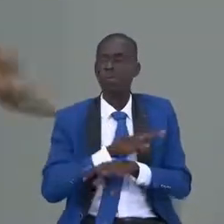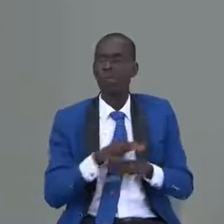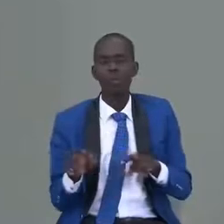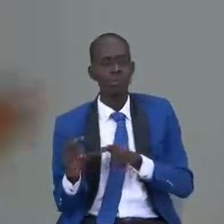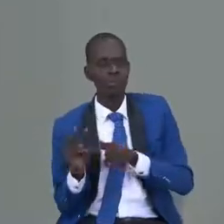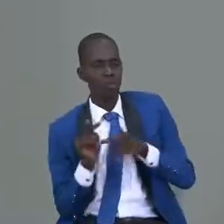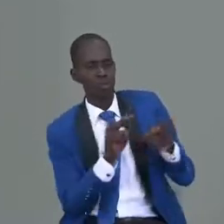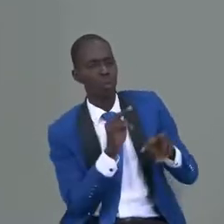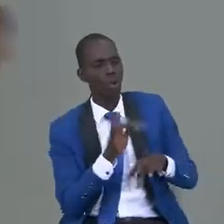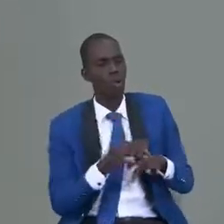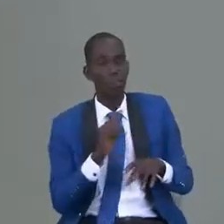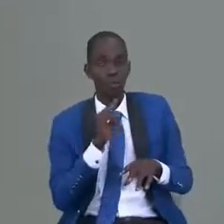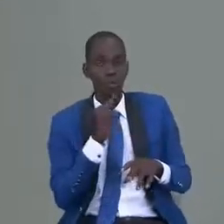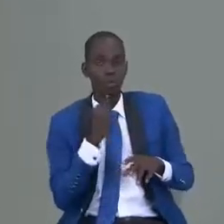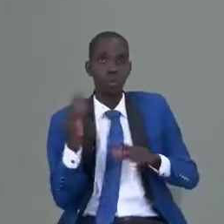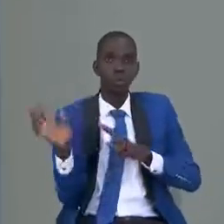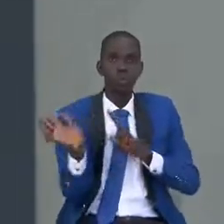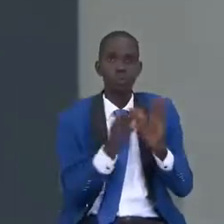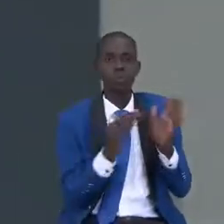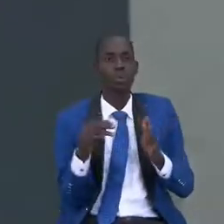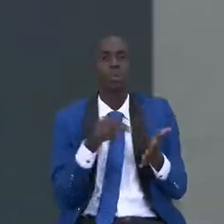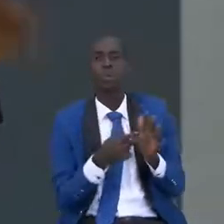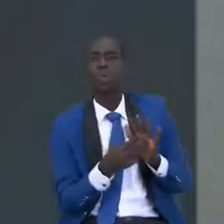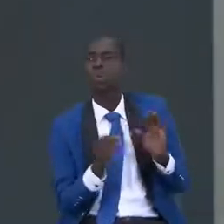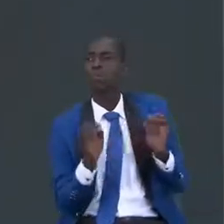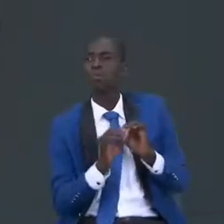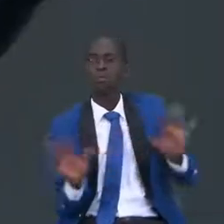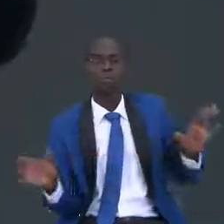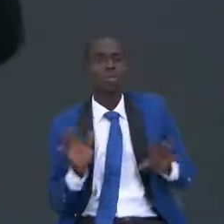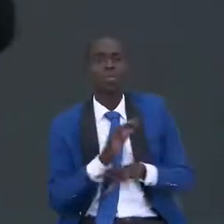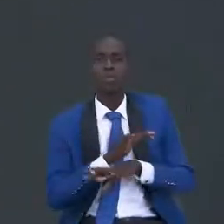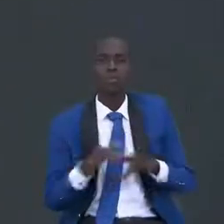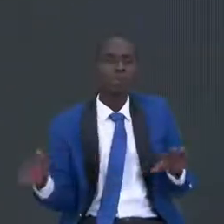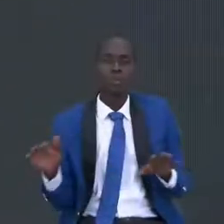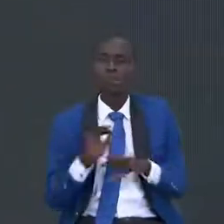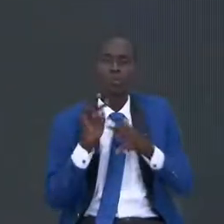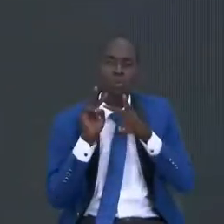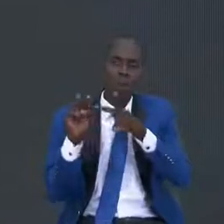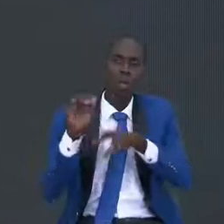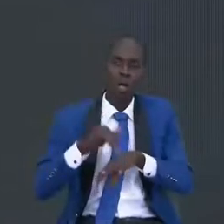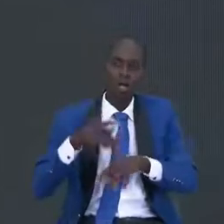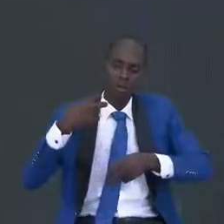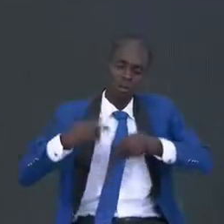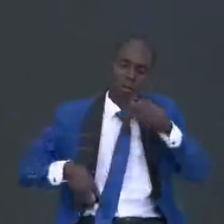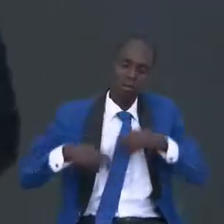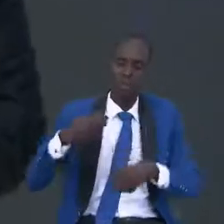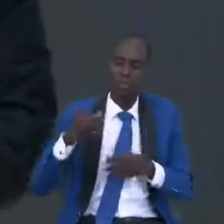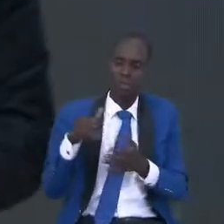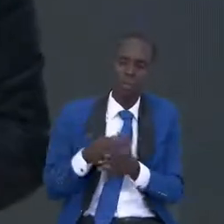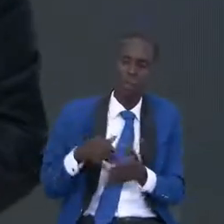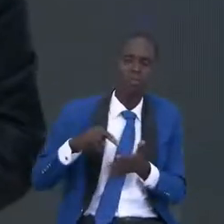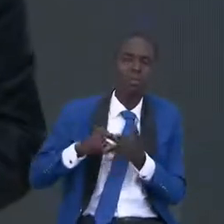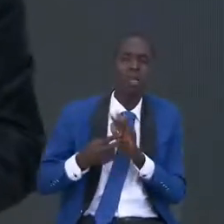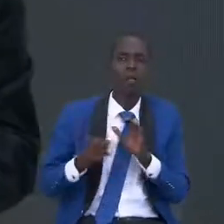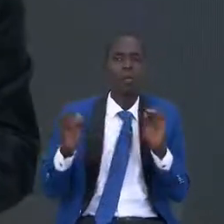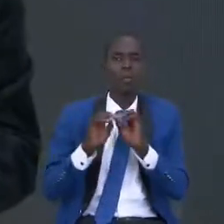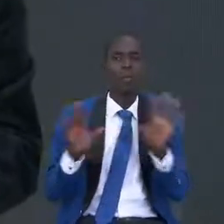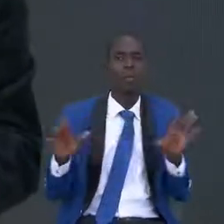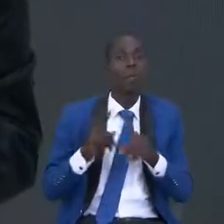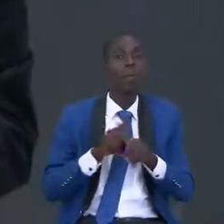rien dire. Ne regarde pas tes difficultés. Elles ne sont rien du tout. Mais il